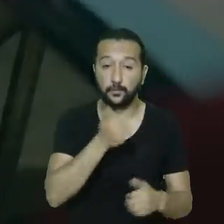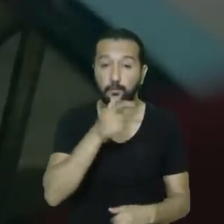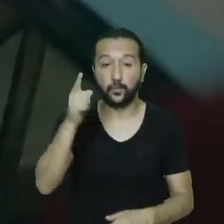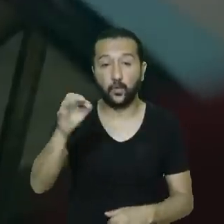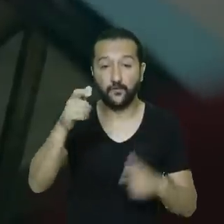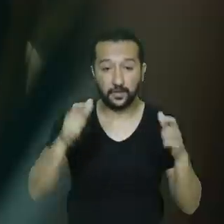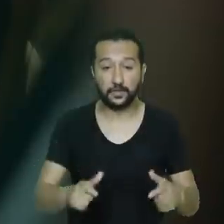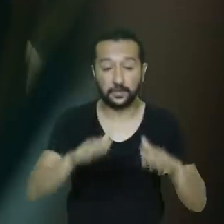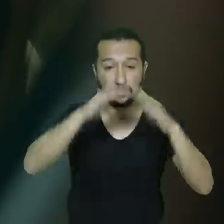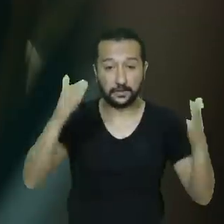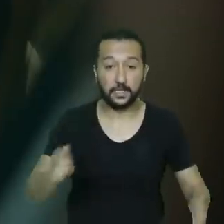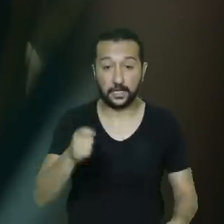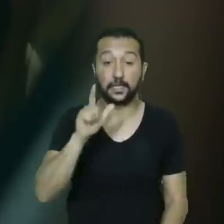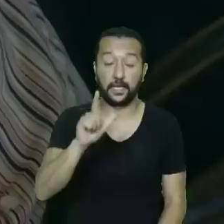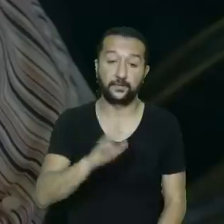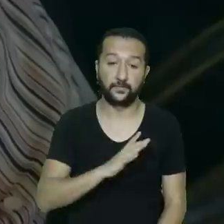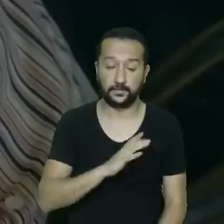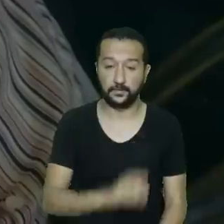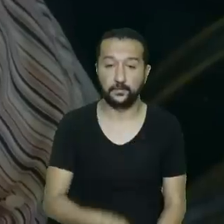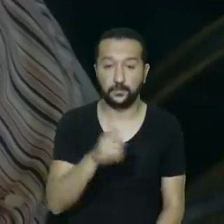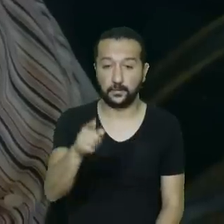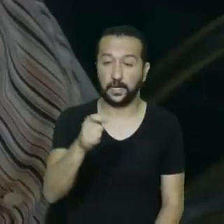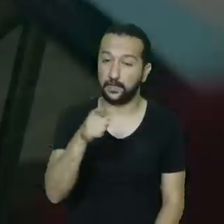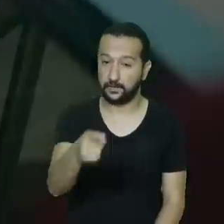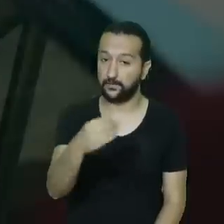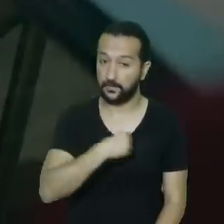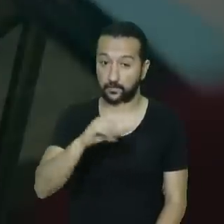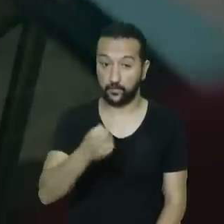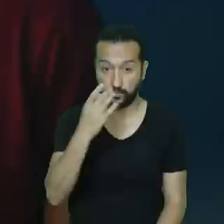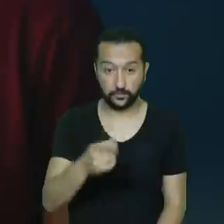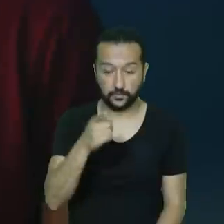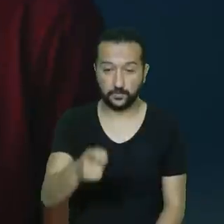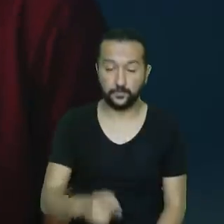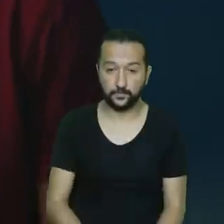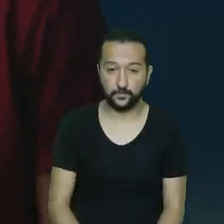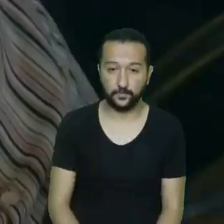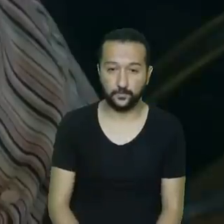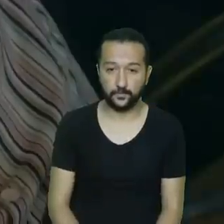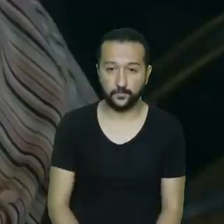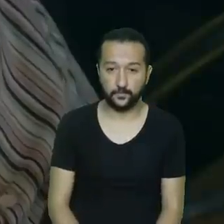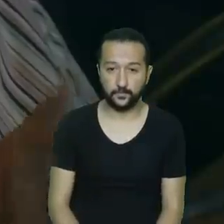Dümbül'deki ovasındaki hangarının anahtarı lazım. Sen o anahtarı bize bulabilecek